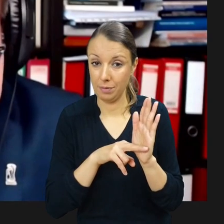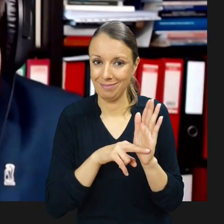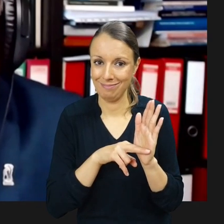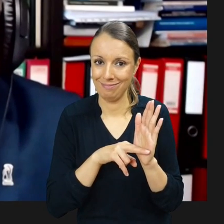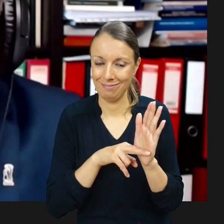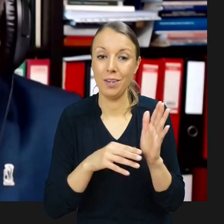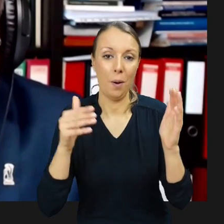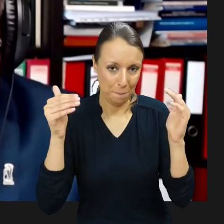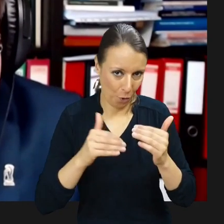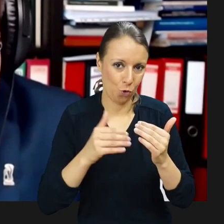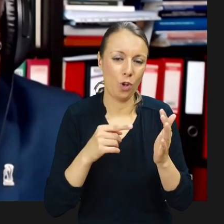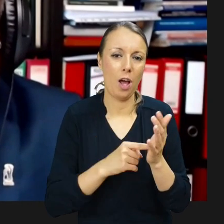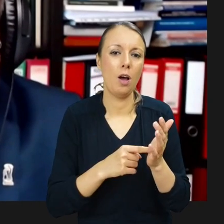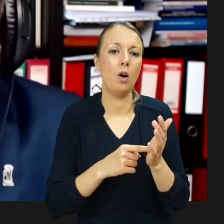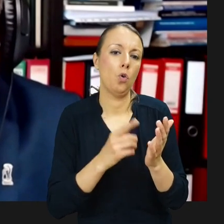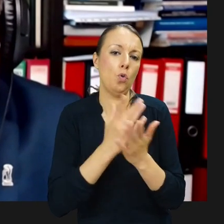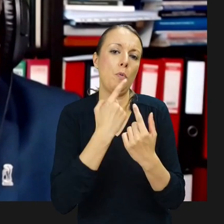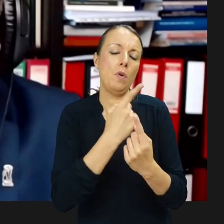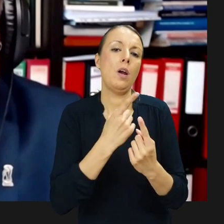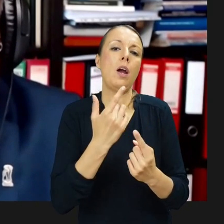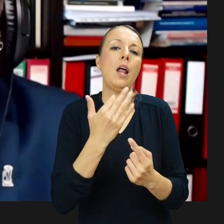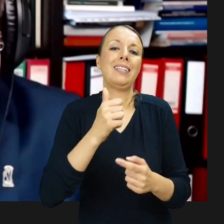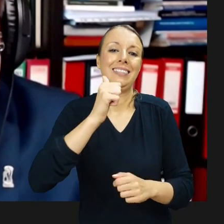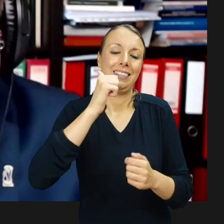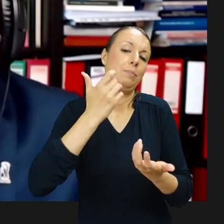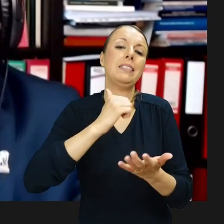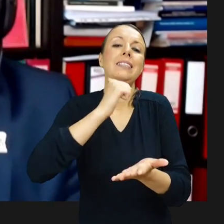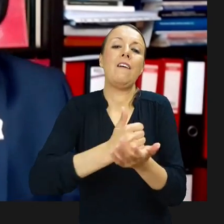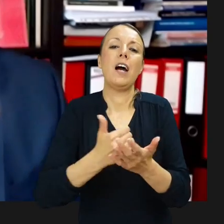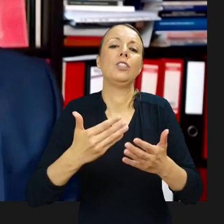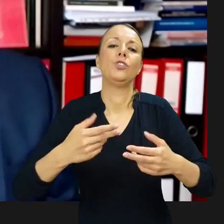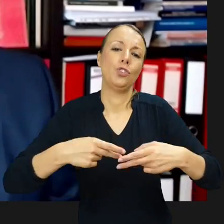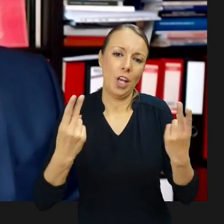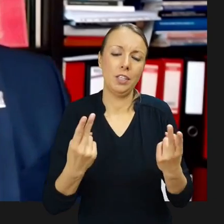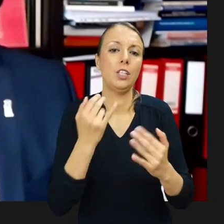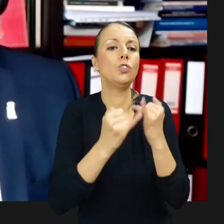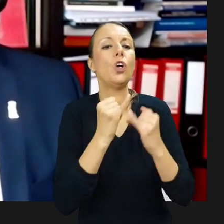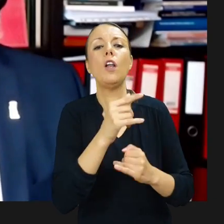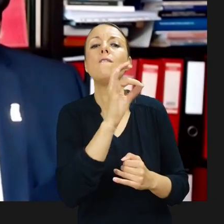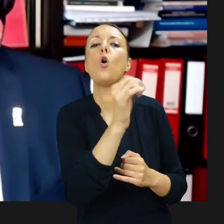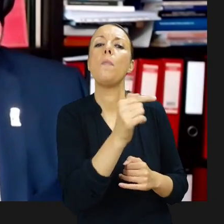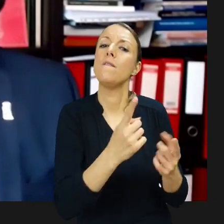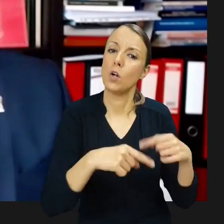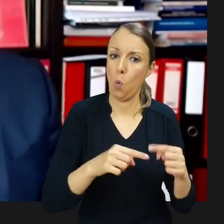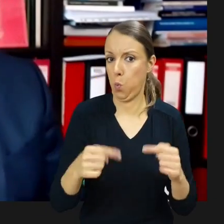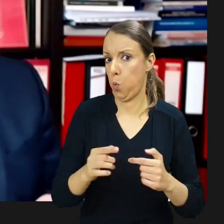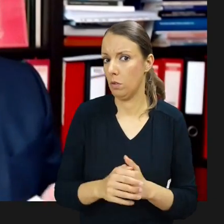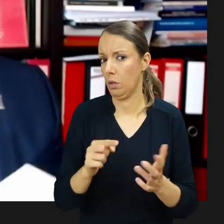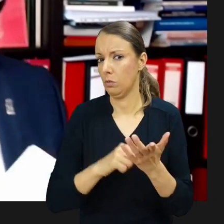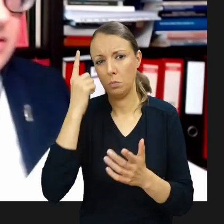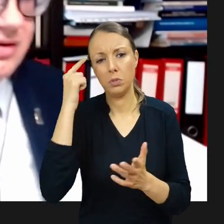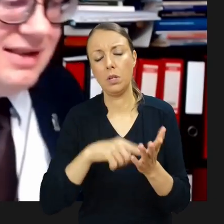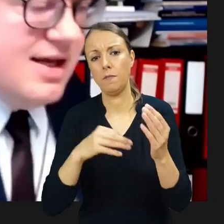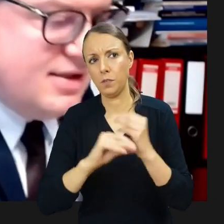mówić o stawce dziennej za niewykonanie takiego obowiązku. No to byłoby czymś realnym, niż